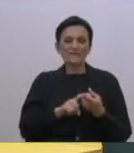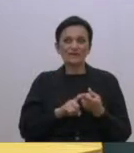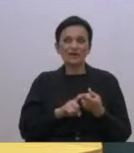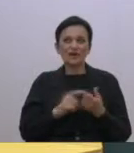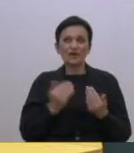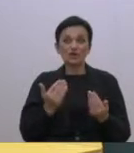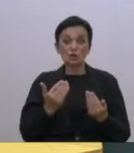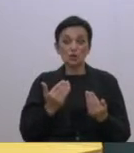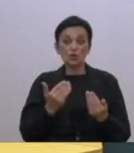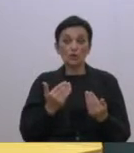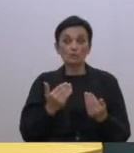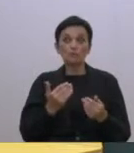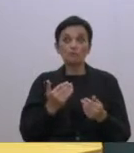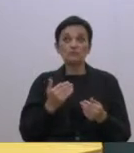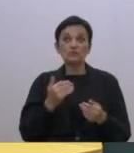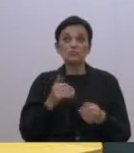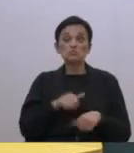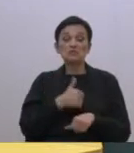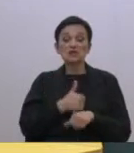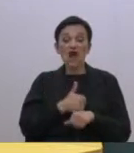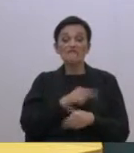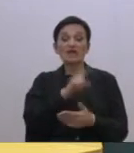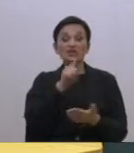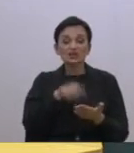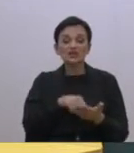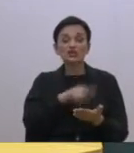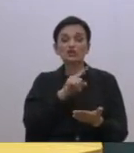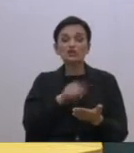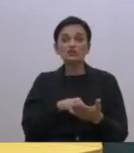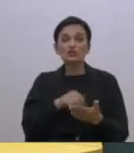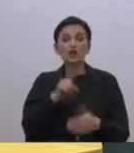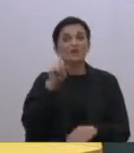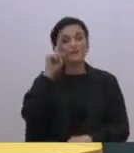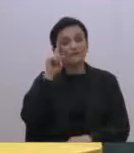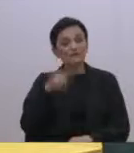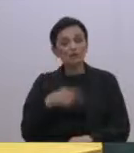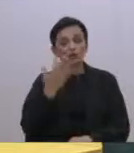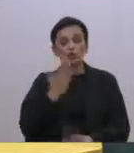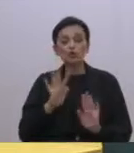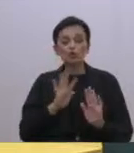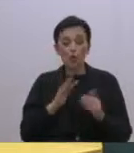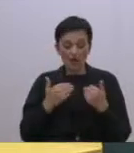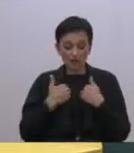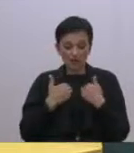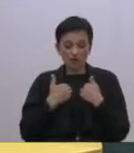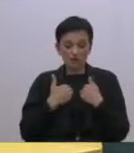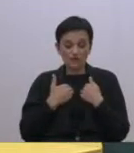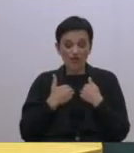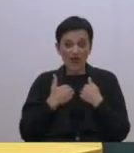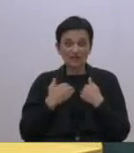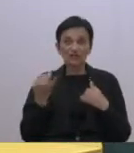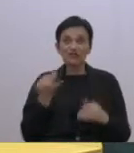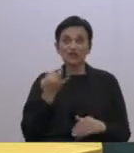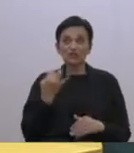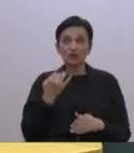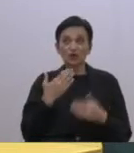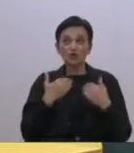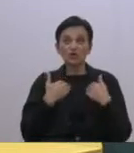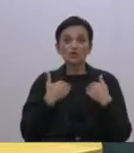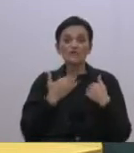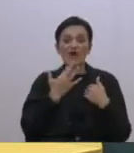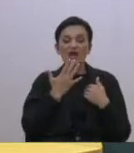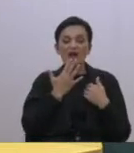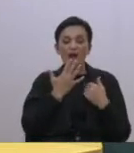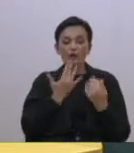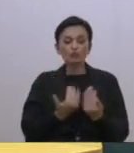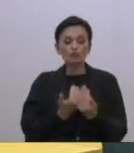ზუსტად მაშინ თავარ კითხვას რასაც სვავდი, რომ ვიცი თუ არა ჩვენი ინტერესი, აი ჩვენი ნაციონალური და